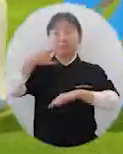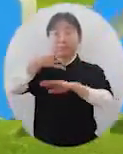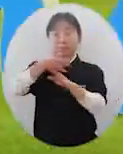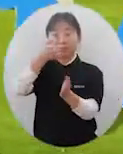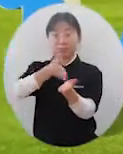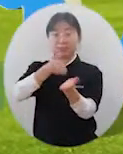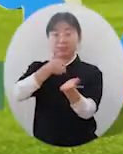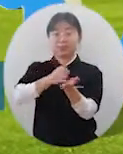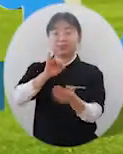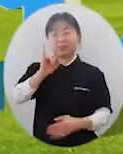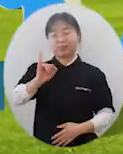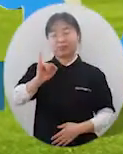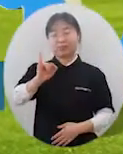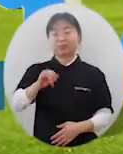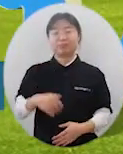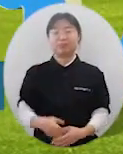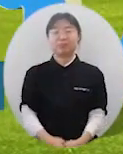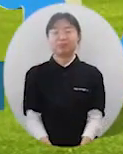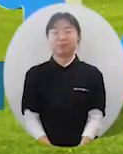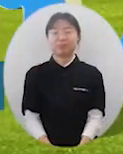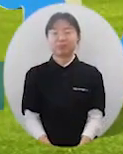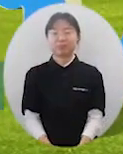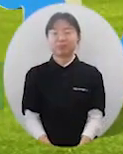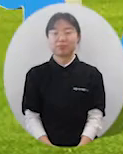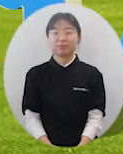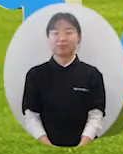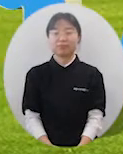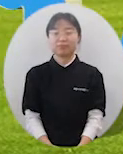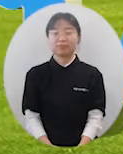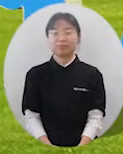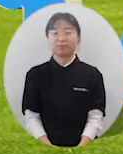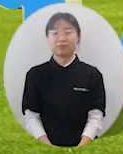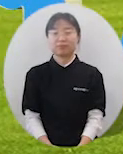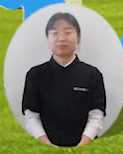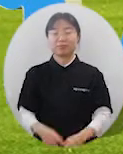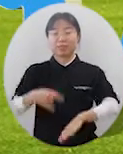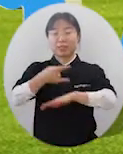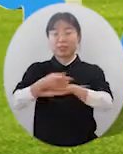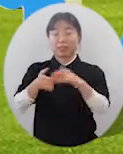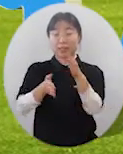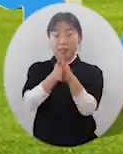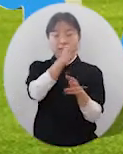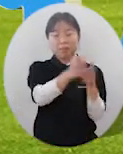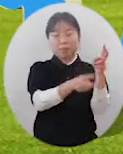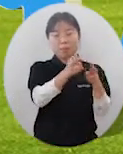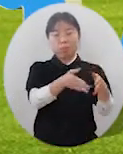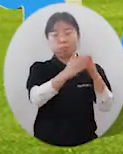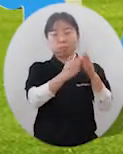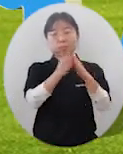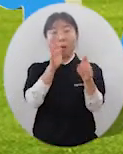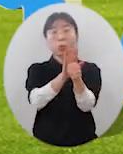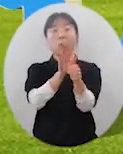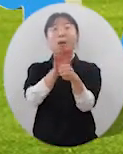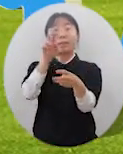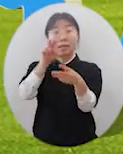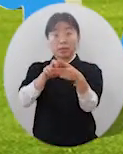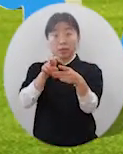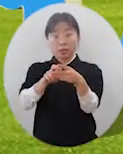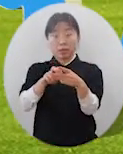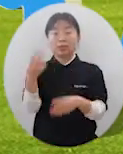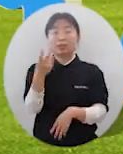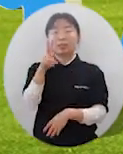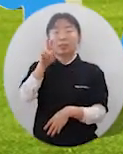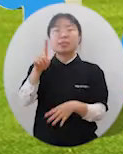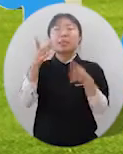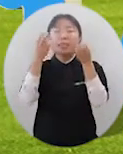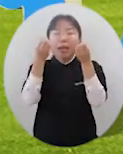안녕하세요. 이영시 시정뉴스 정혜란입니다. 이영시 1인 창조기업지원센터에서 2021년 신규